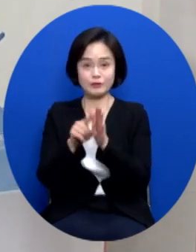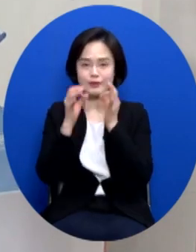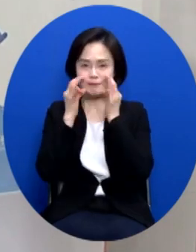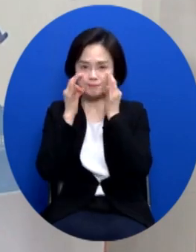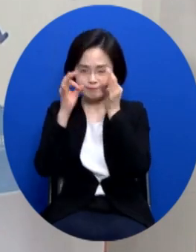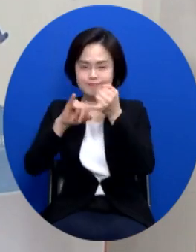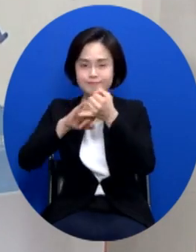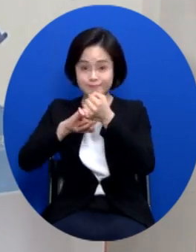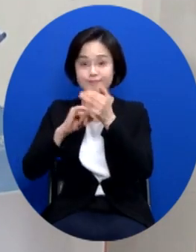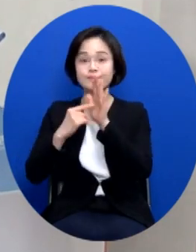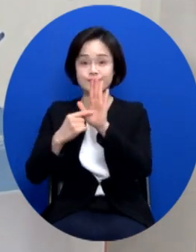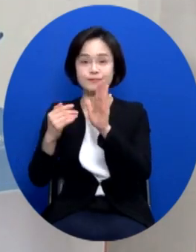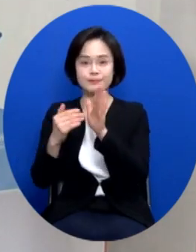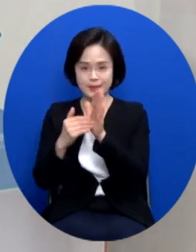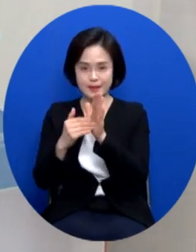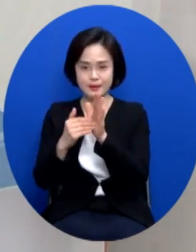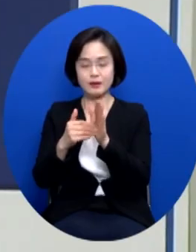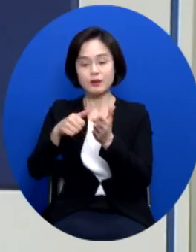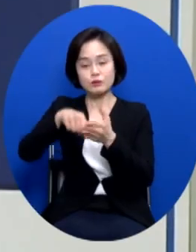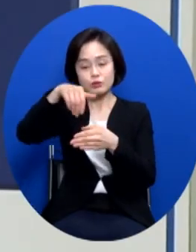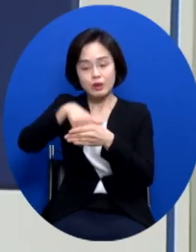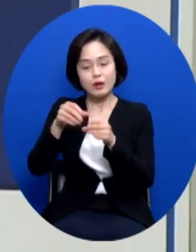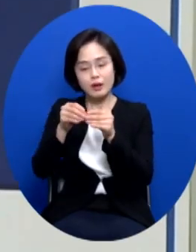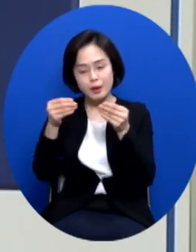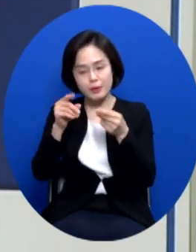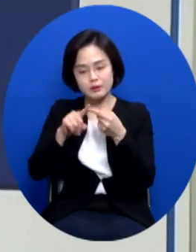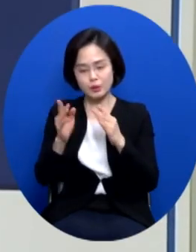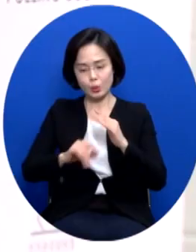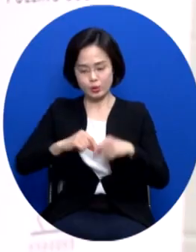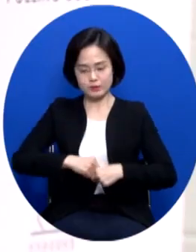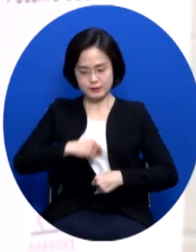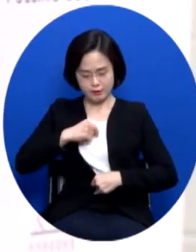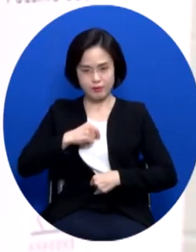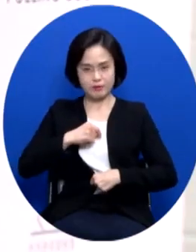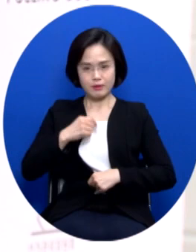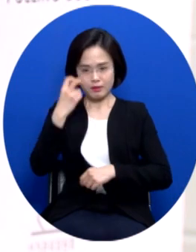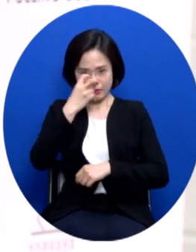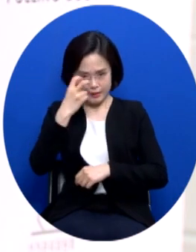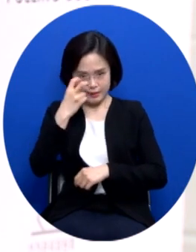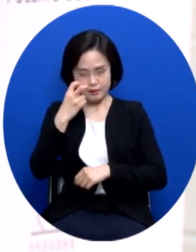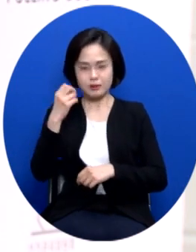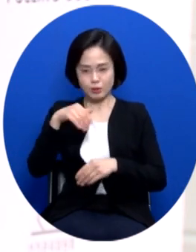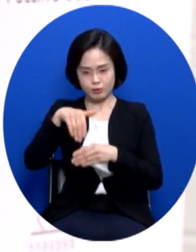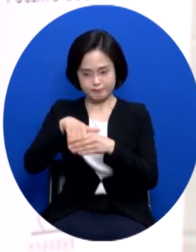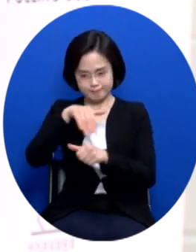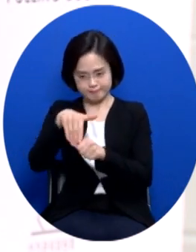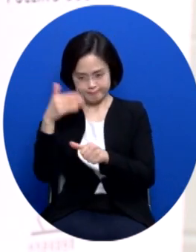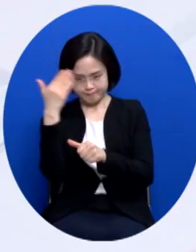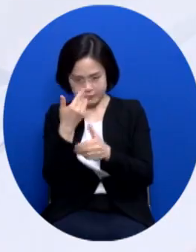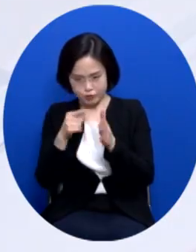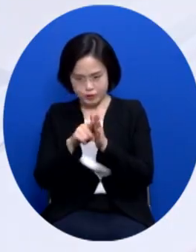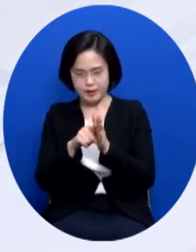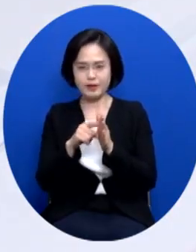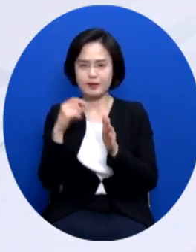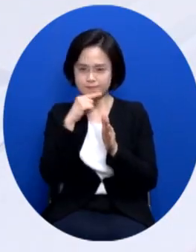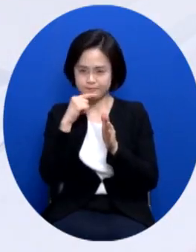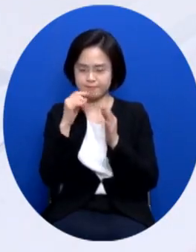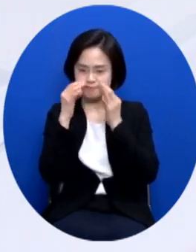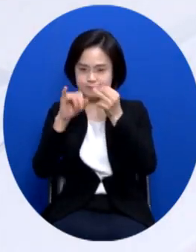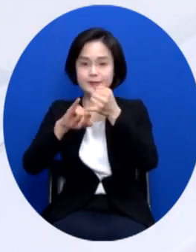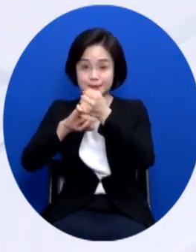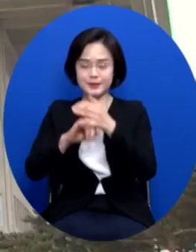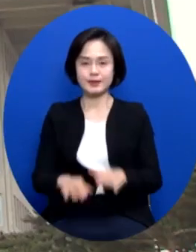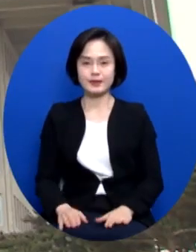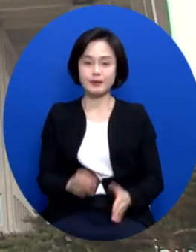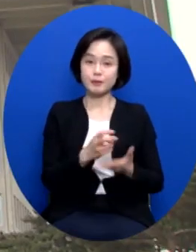최선을 다하겠다고 투개표 관리의 공정성을 강화하고 투명한 사전투표 관리에 만전을 기하겠다고 밝혔습니다.